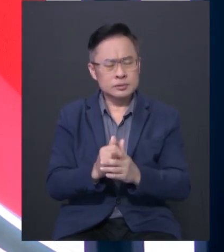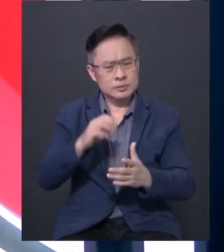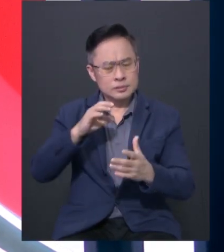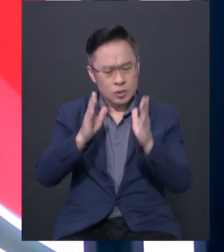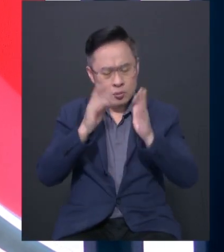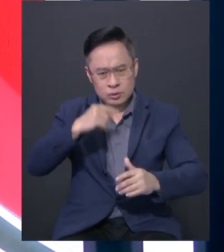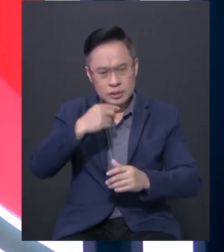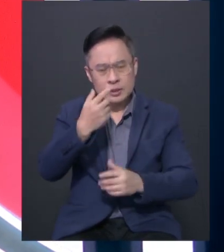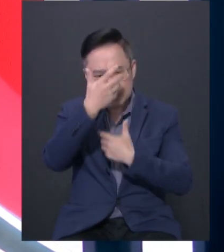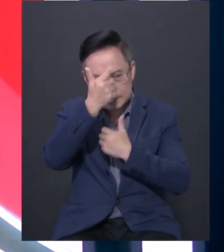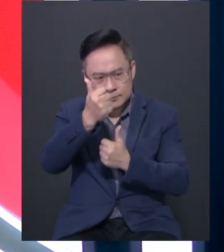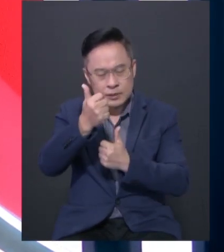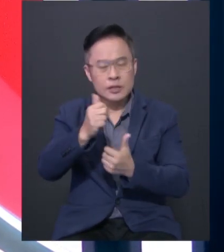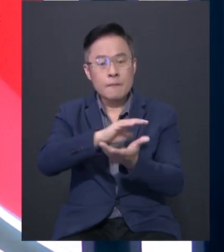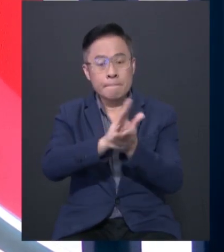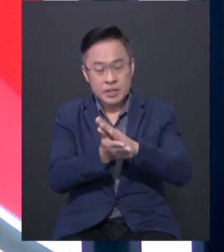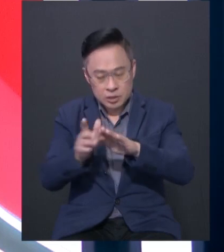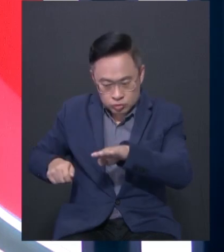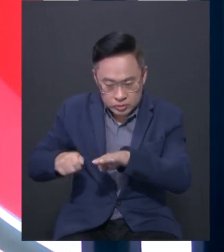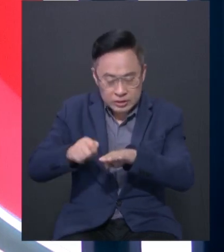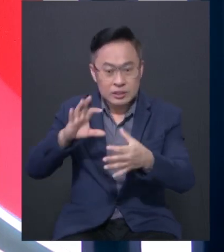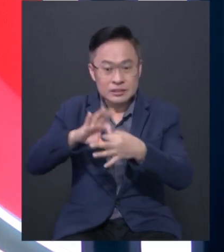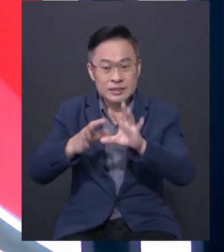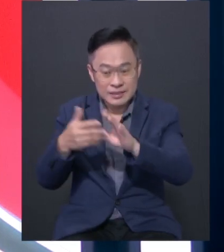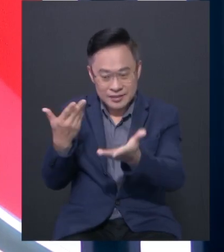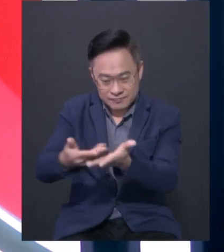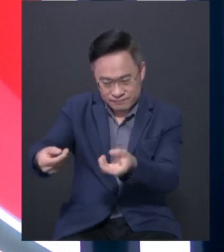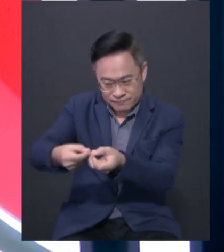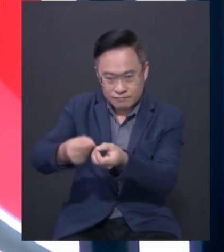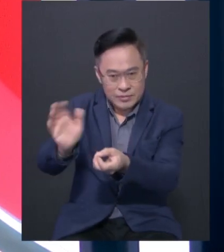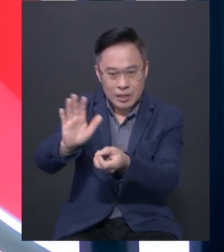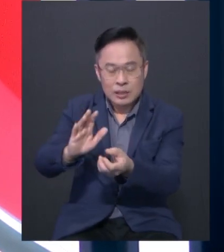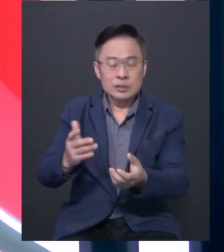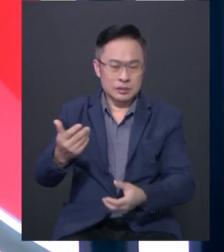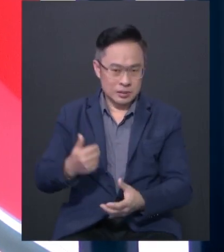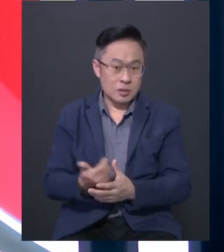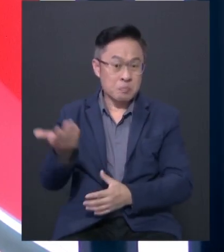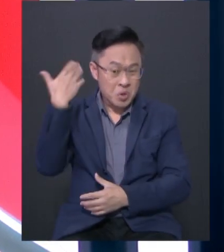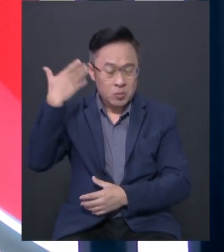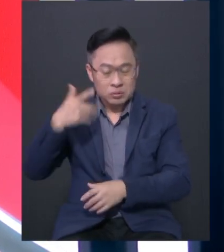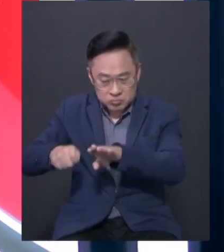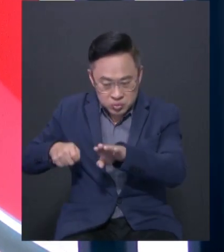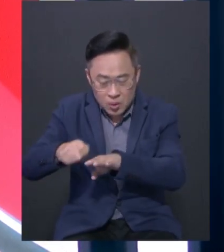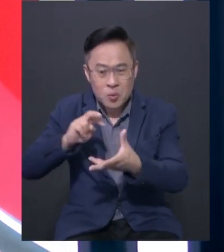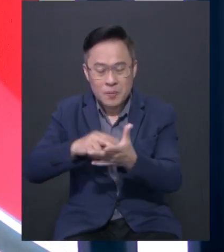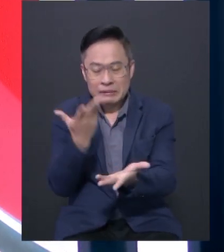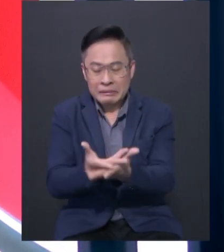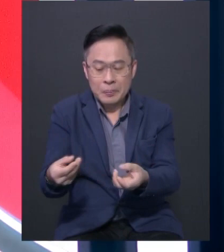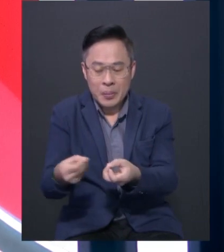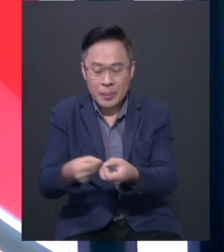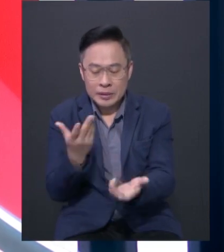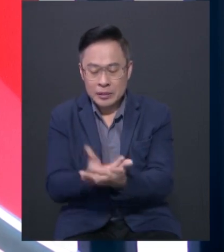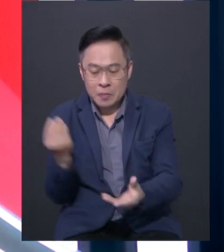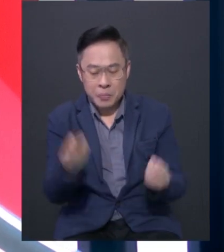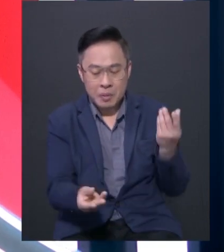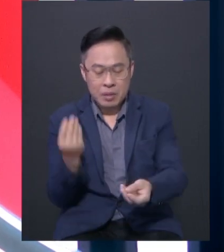ายๆคนในการเล่นสนุกเกอร์ในบ้านเราอ ่ะ มันก็เปลี่ยนไป ใช่ครับ เพราะก่อนหน้านี้เวลาไปเล่นสนุกเกอร์เนี่ยผู้ใหญ่บางคนก็จะมองว่ามันคืออบายมุ กไป ม ั่ ว